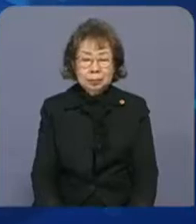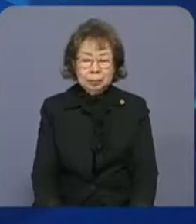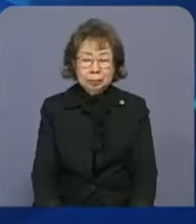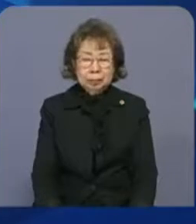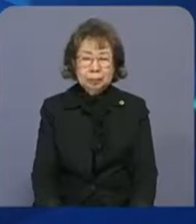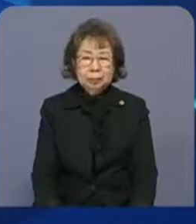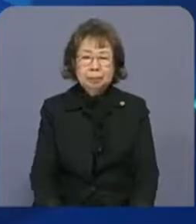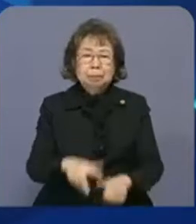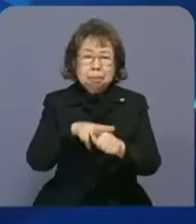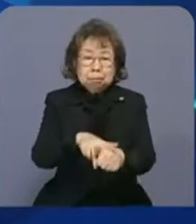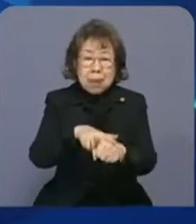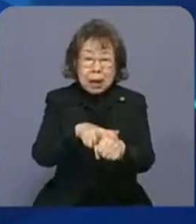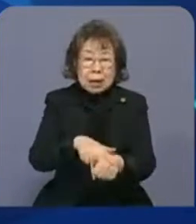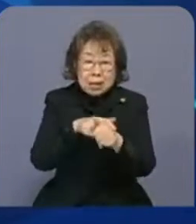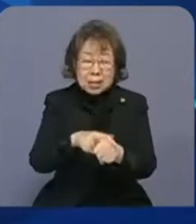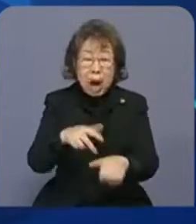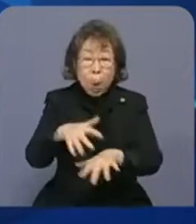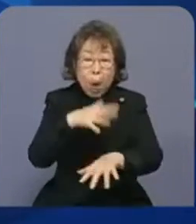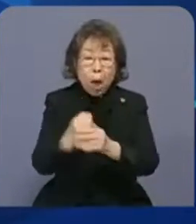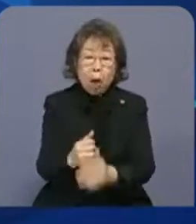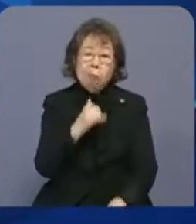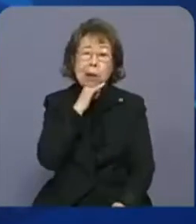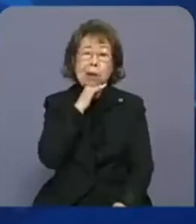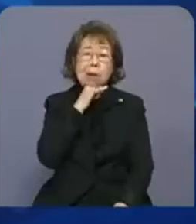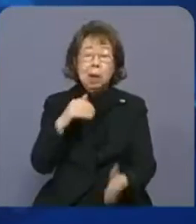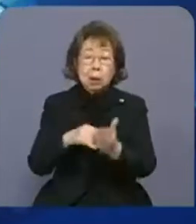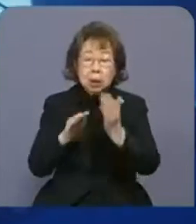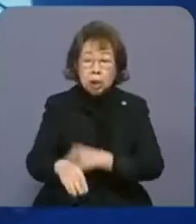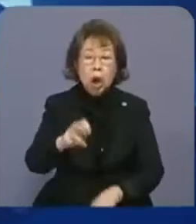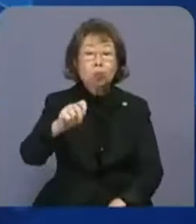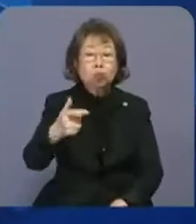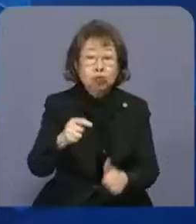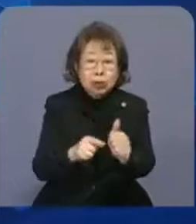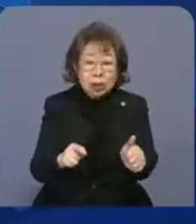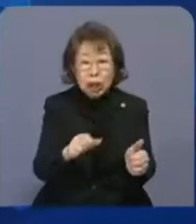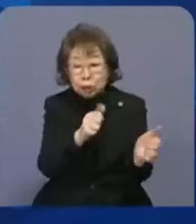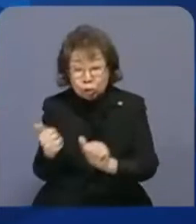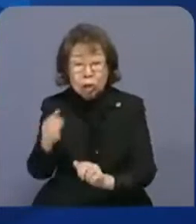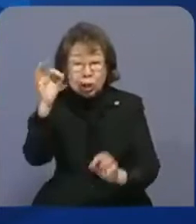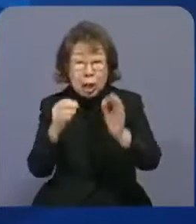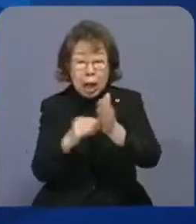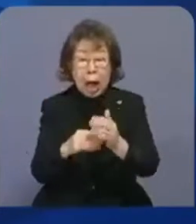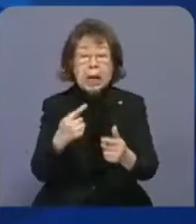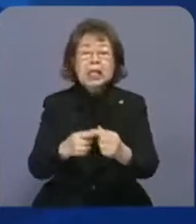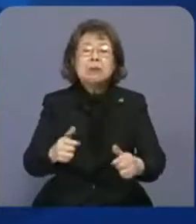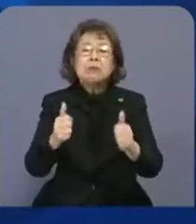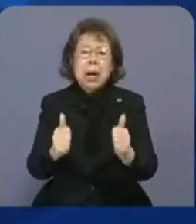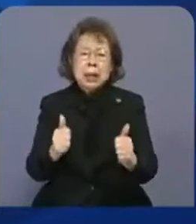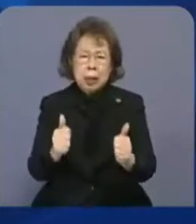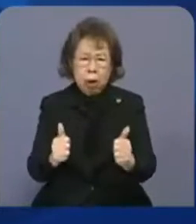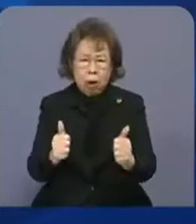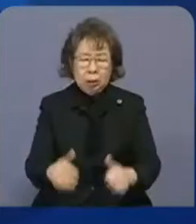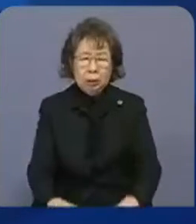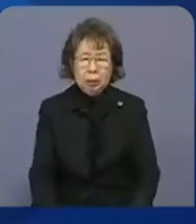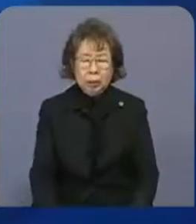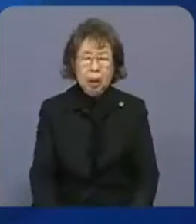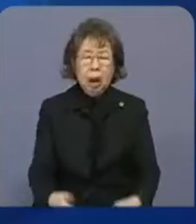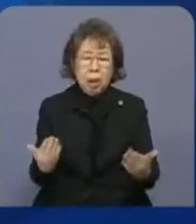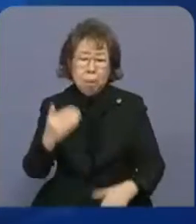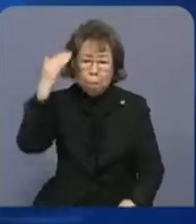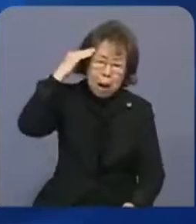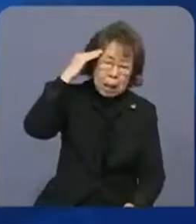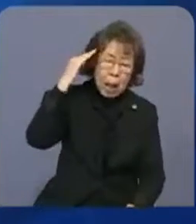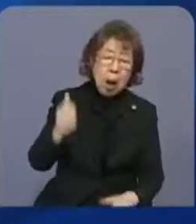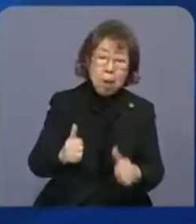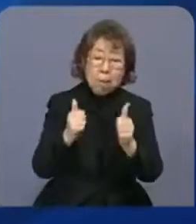마 사업의 비리 의혹을 폭로하며 스스로 목숨을 끊은 고문 중 1 기술 사건과 관련한 1심 결과가 나왔습니다 업무방해 혐의로